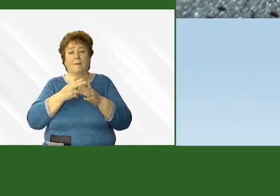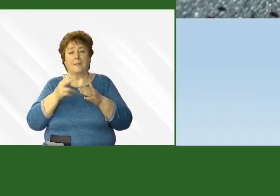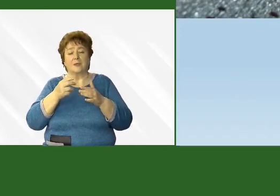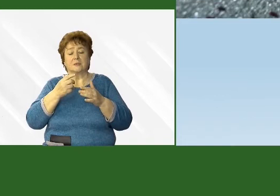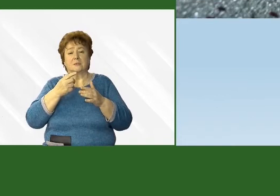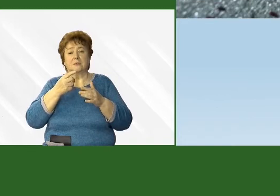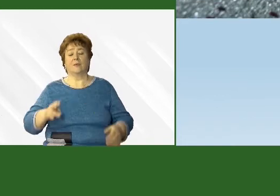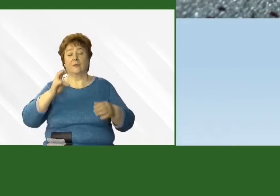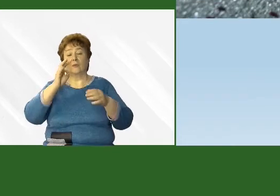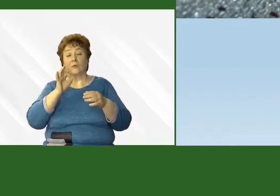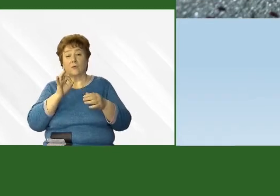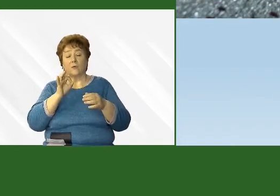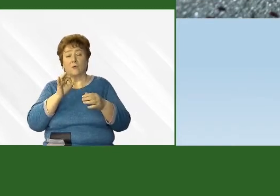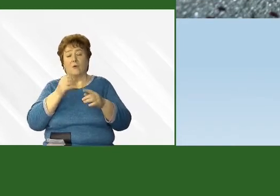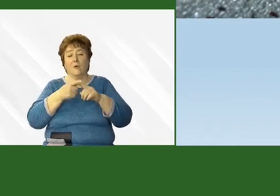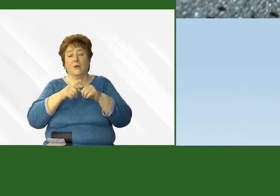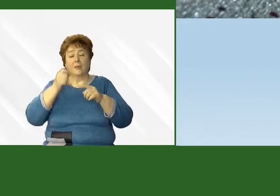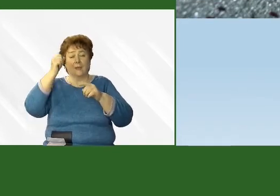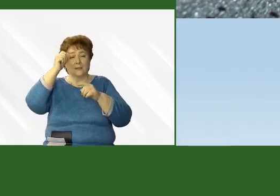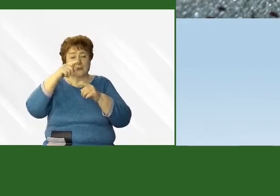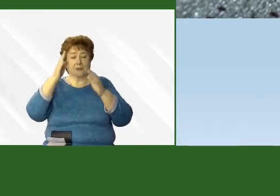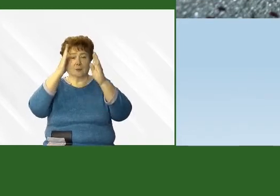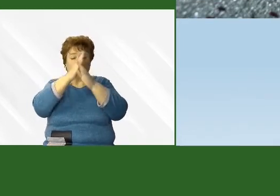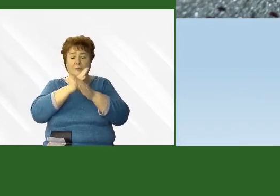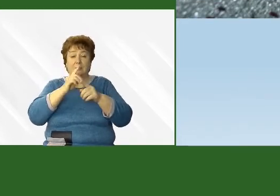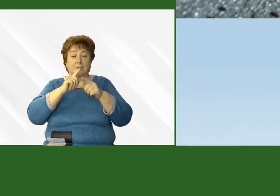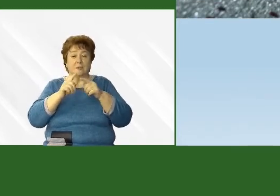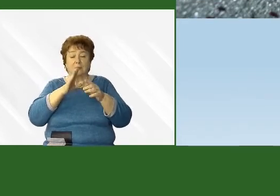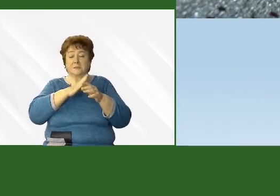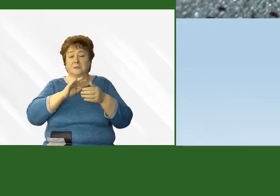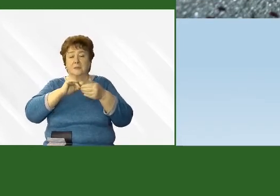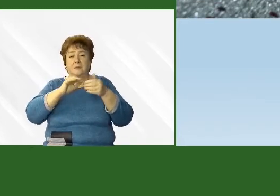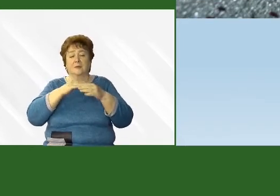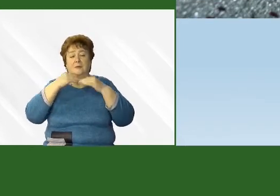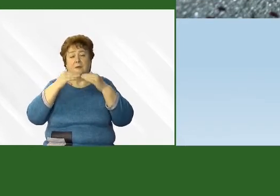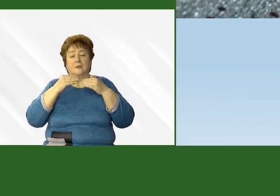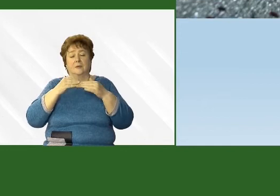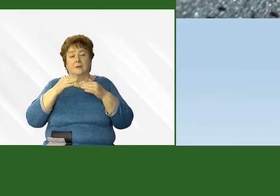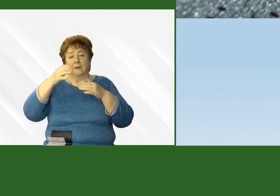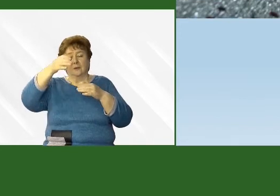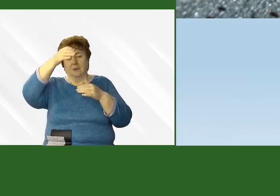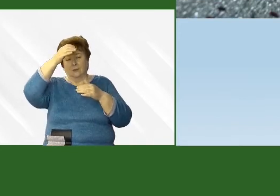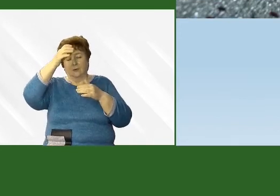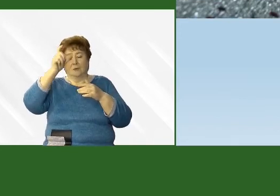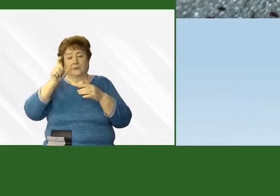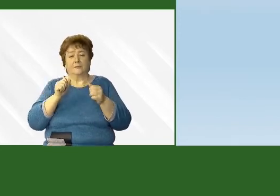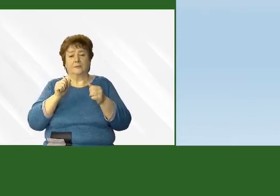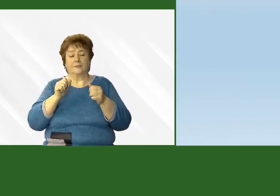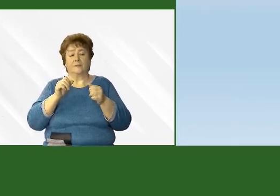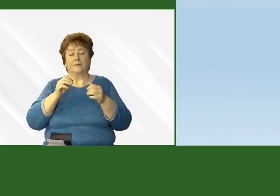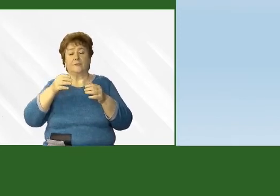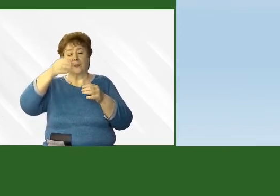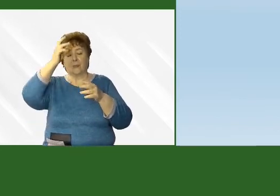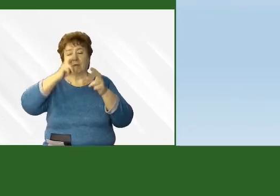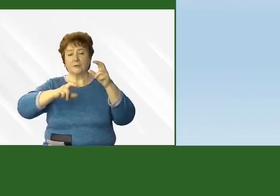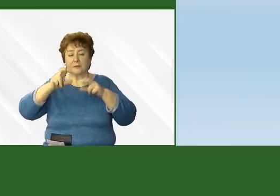бескровными и ледяными. Однако эта загадка природы не сразу привлекла внимание скептически настроенных ученых.